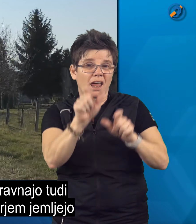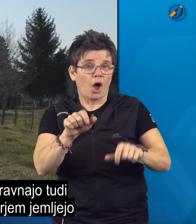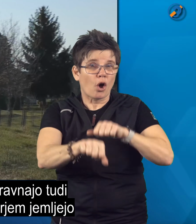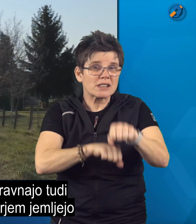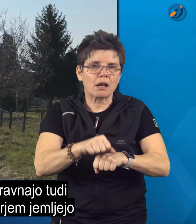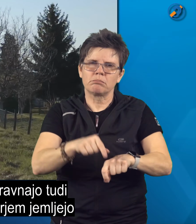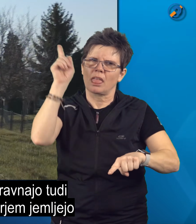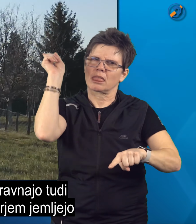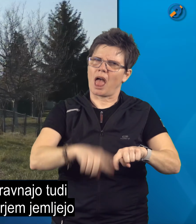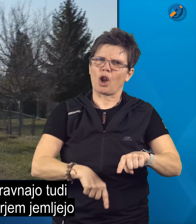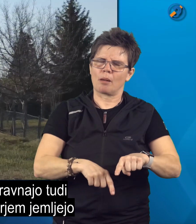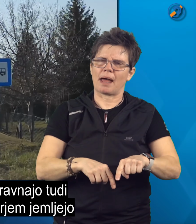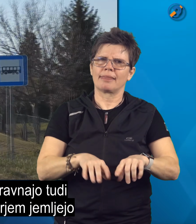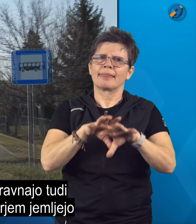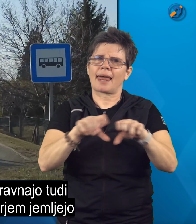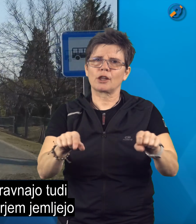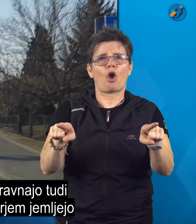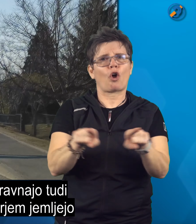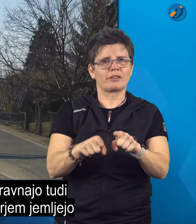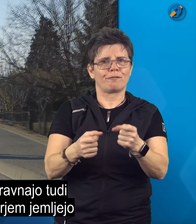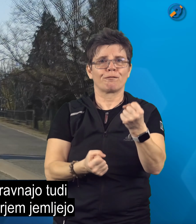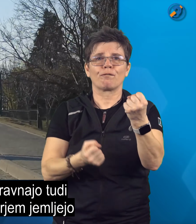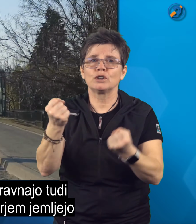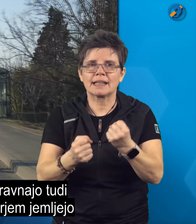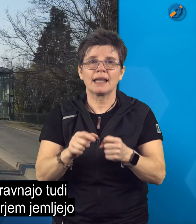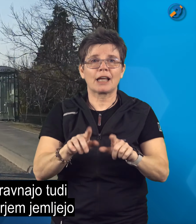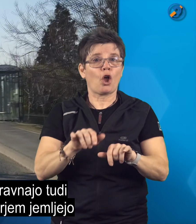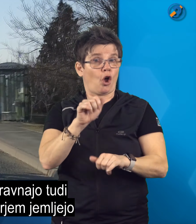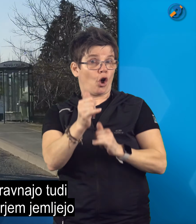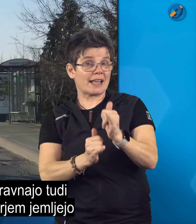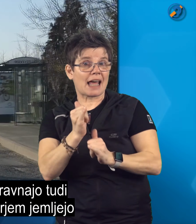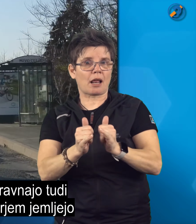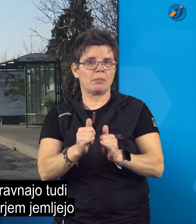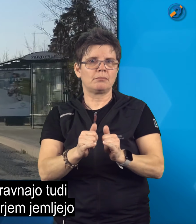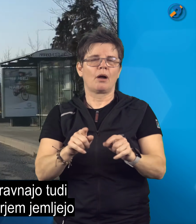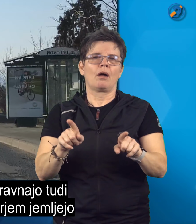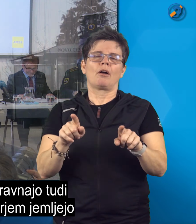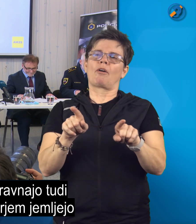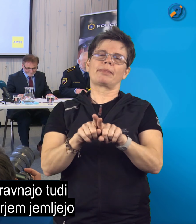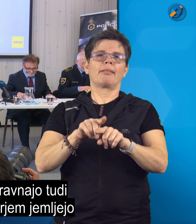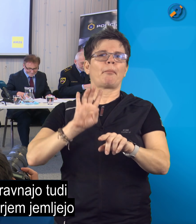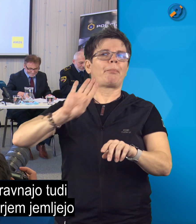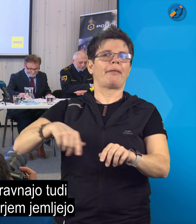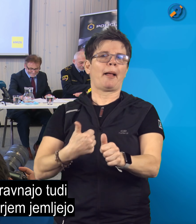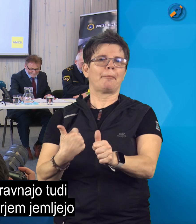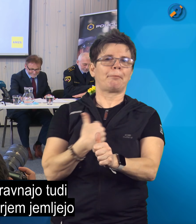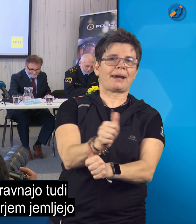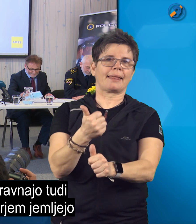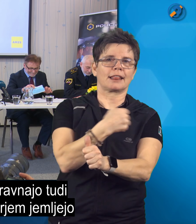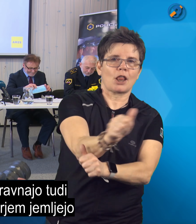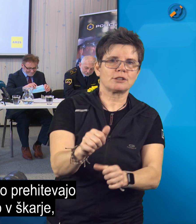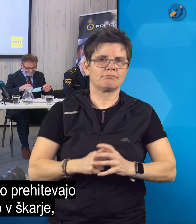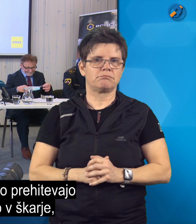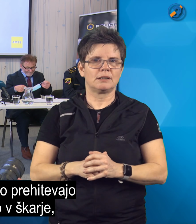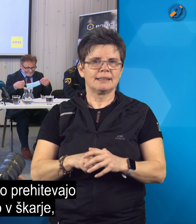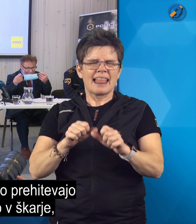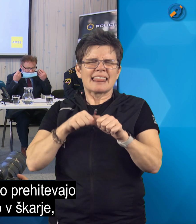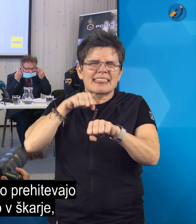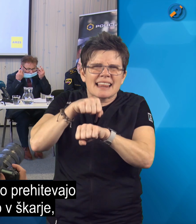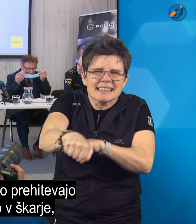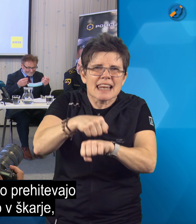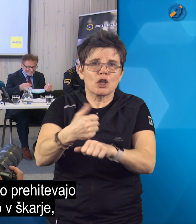Vendar narobe ravnajo tudi vozniki, ki kolesarjem jemljejo prednost, jih tesno prehitevajo